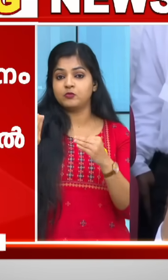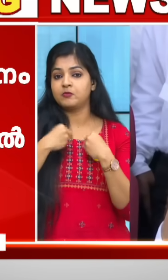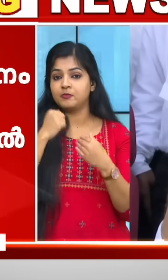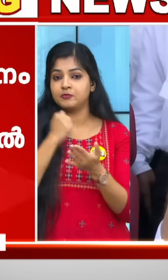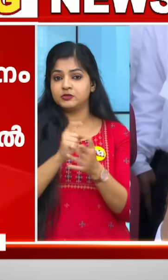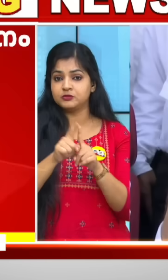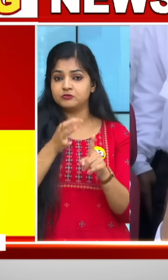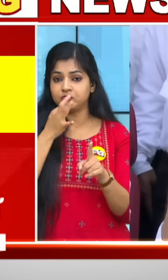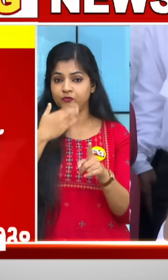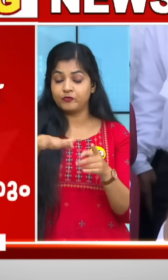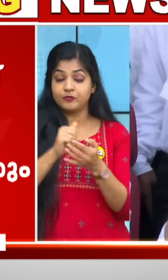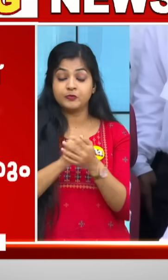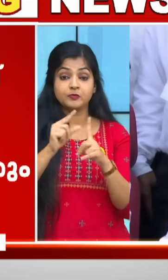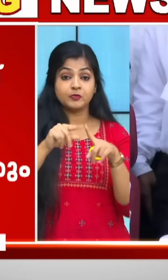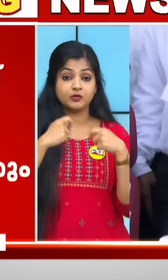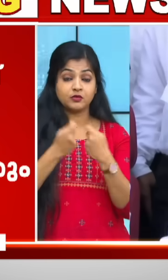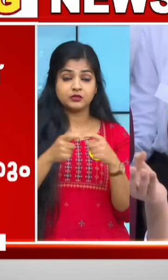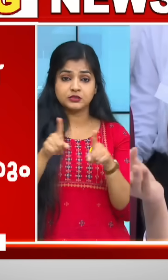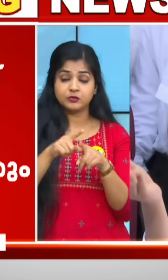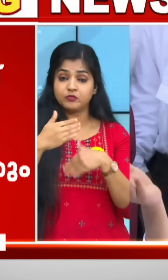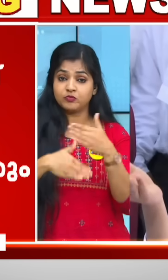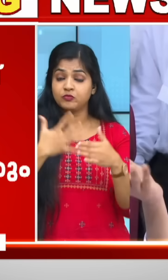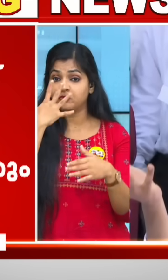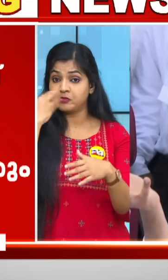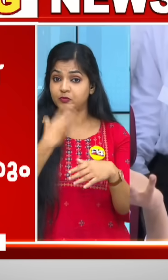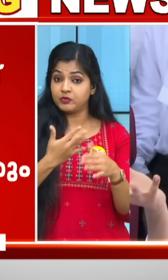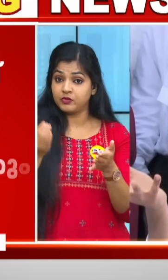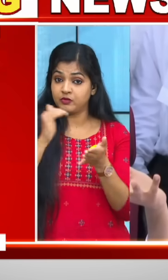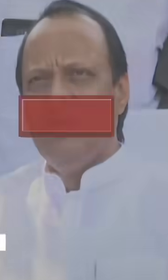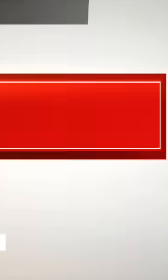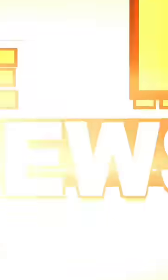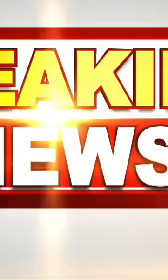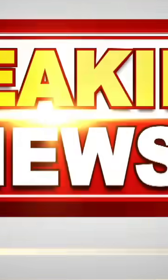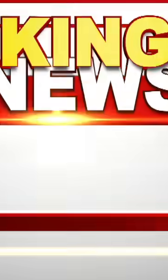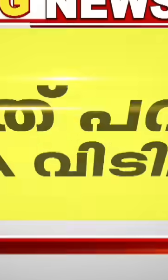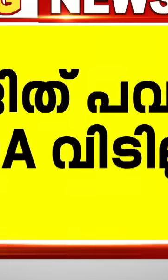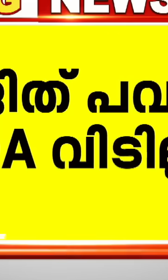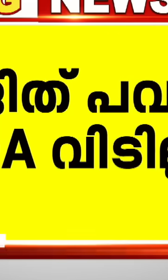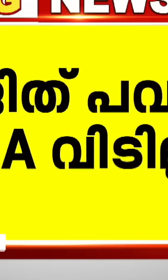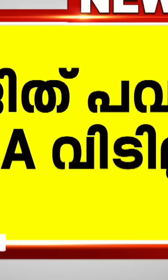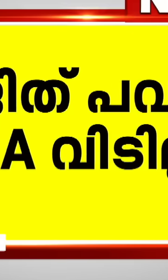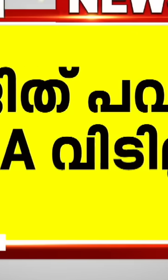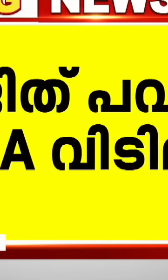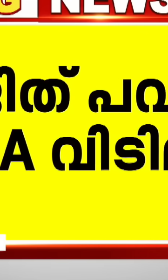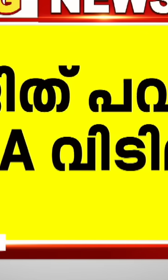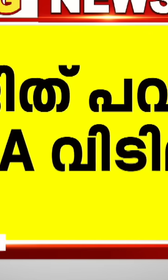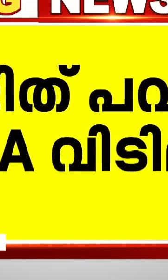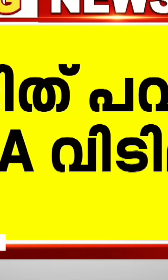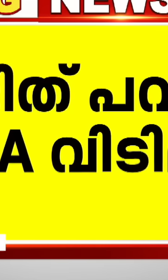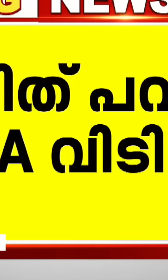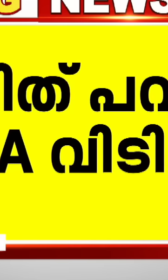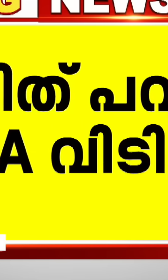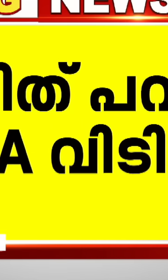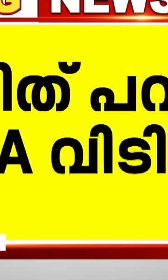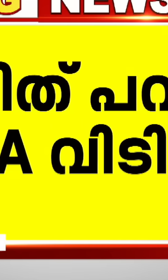പാർട്ടിയിൽ ഇനി മുന്നോട്ടും ഇതേ രീതിയിൽ അവഗണന ലഭിക്കുകയാണെങ്കിൽ മാത്രം ഒരു കടുത്ത തീരുമാനത്തിലേക്ക് പോയാൽ മതി എന്നതാണ് ഇപ്പോൾ അജിത്